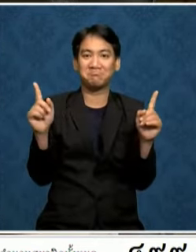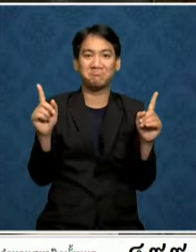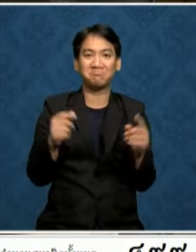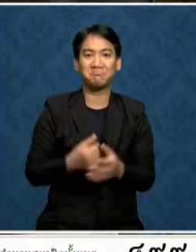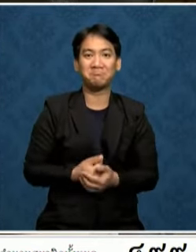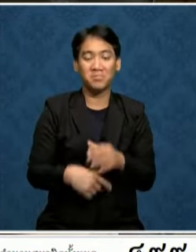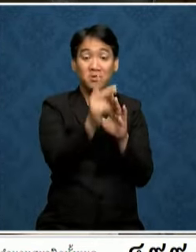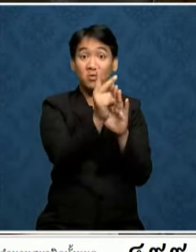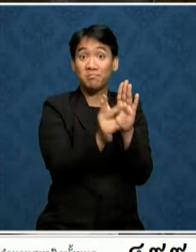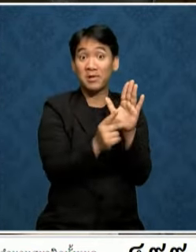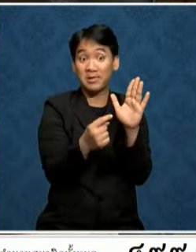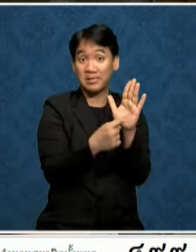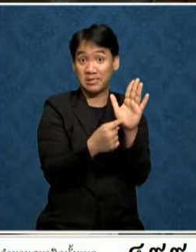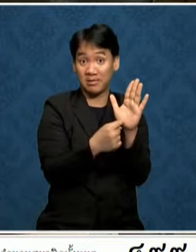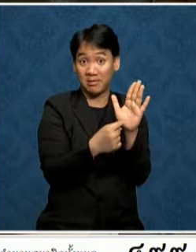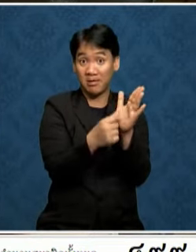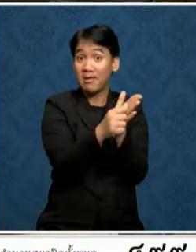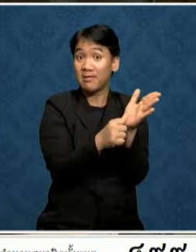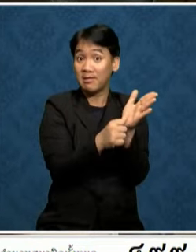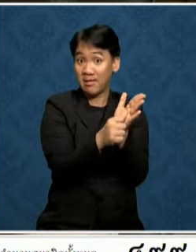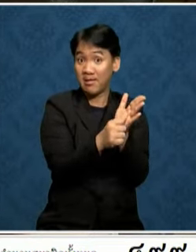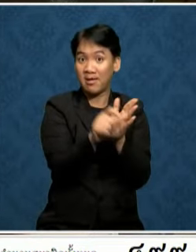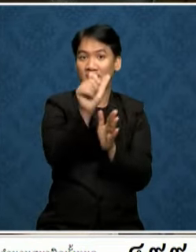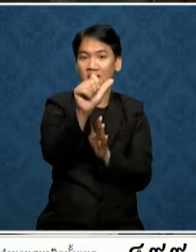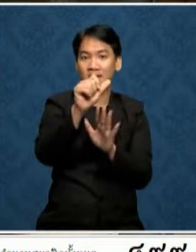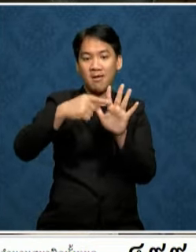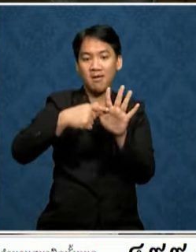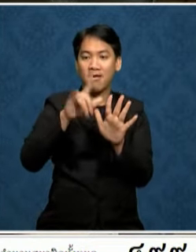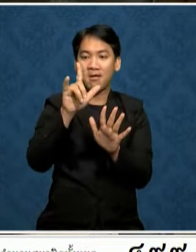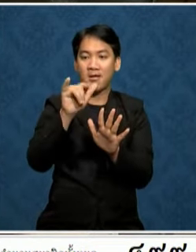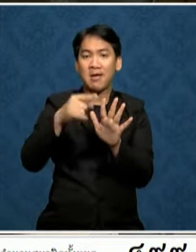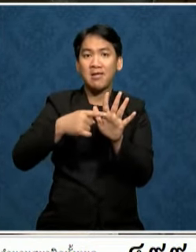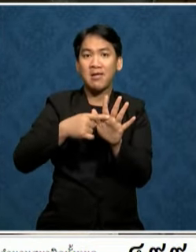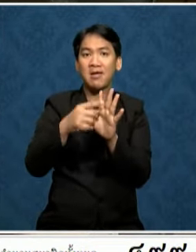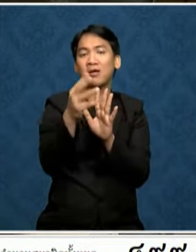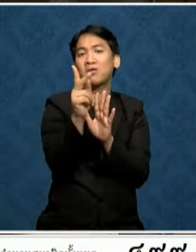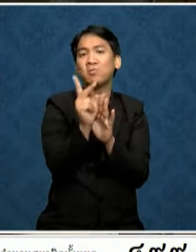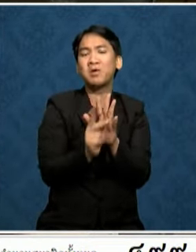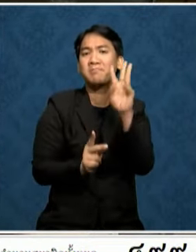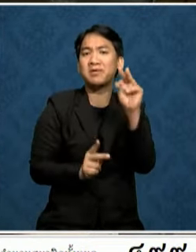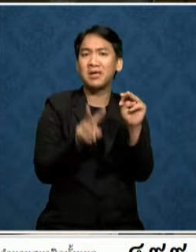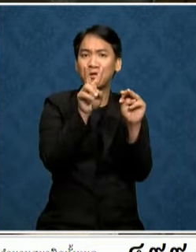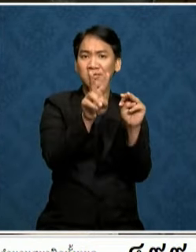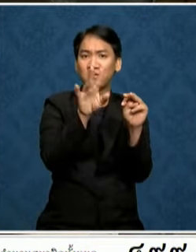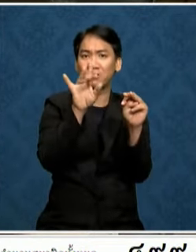ไขกฎหมายพระบัญญัติกฎหมายประมวลอาญาโดยเฉพาะมาตรา 287